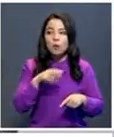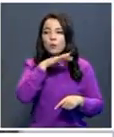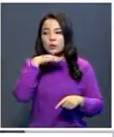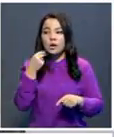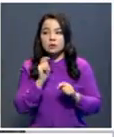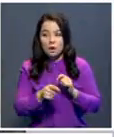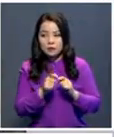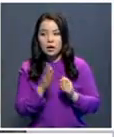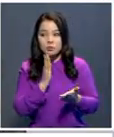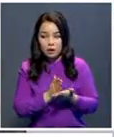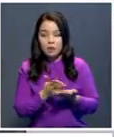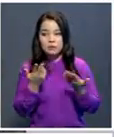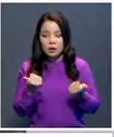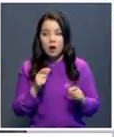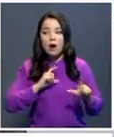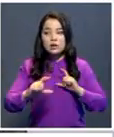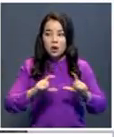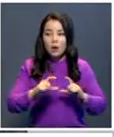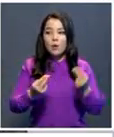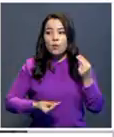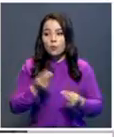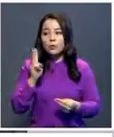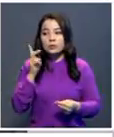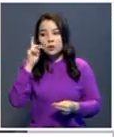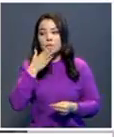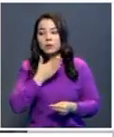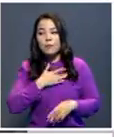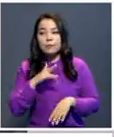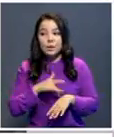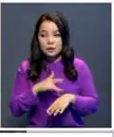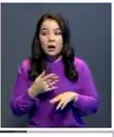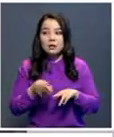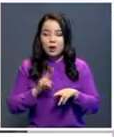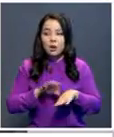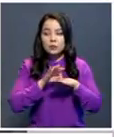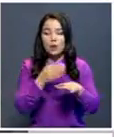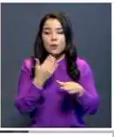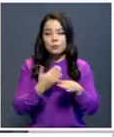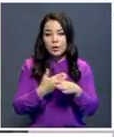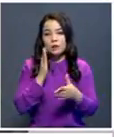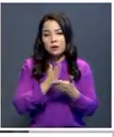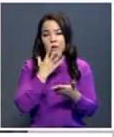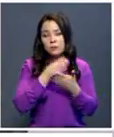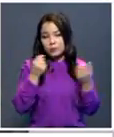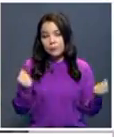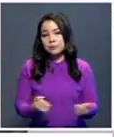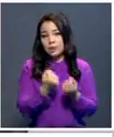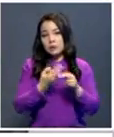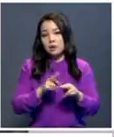біз ана көптеген шахматқа ойына жанашырлары бар. Негізінен көмек сол жағынан жүріп жатыр. Біз әрине, өкімет жағынан